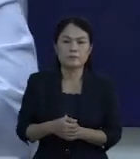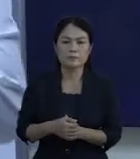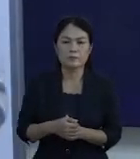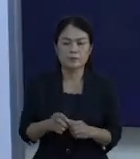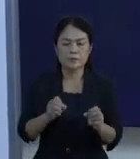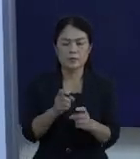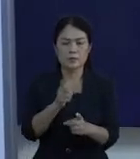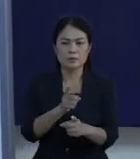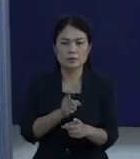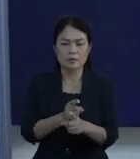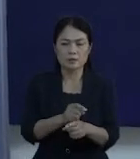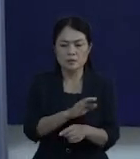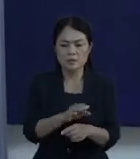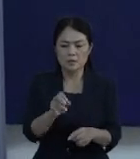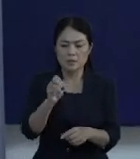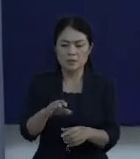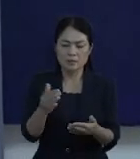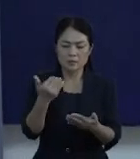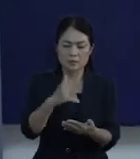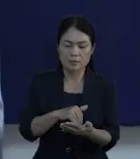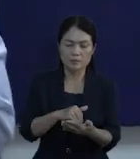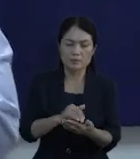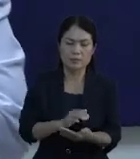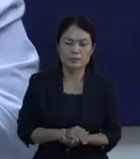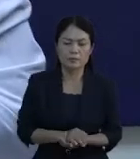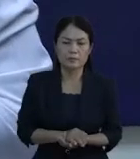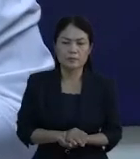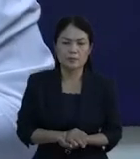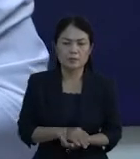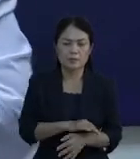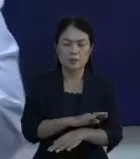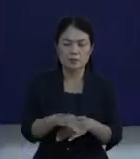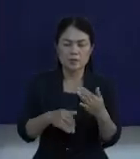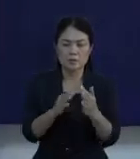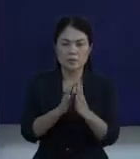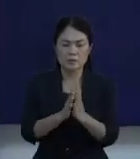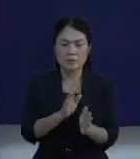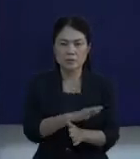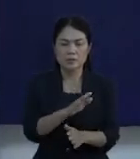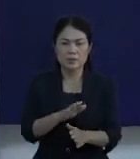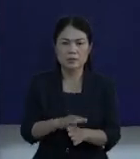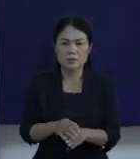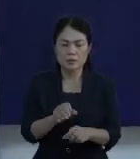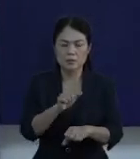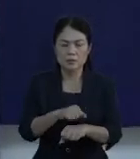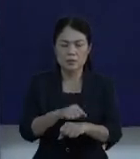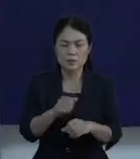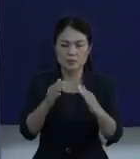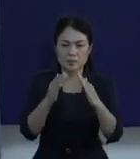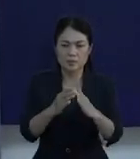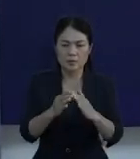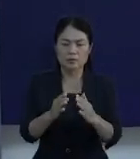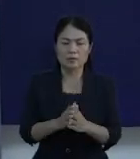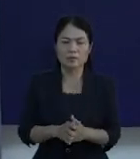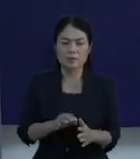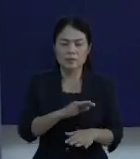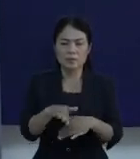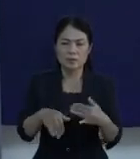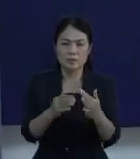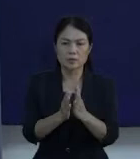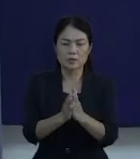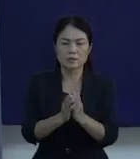mình toàn tâm trái tế con cài đầm rời làm với nhau con á và con ọc nét để bà thử cái ca tè và con chẳng